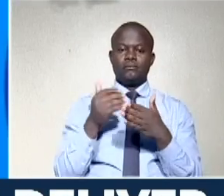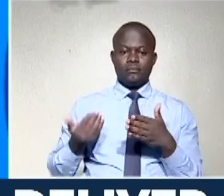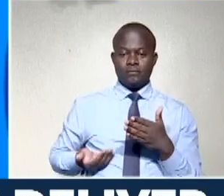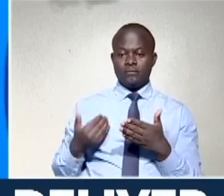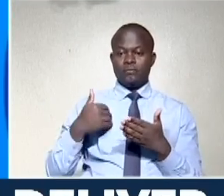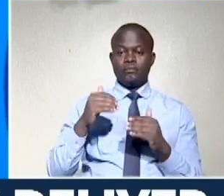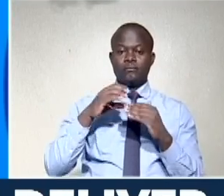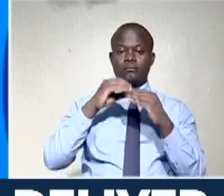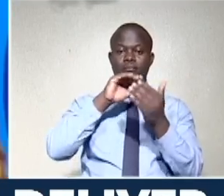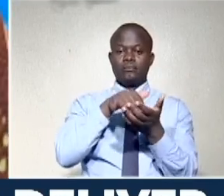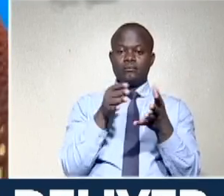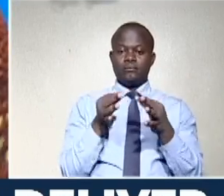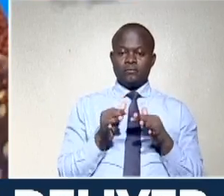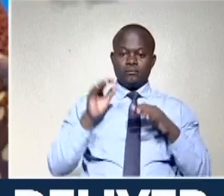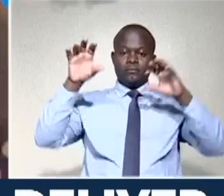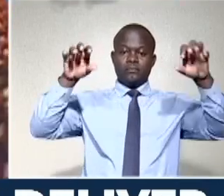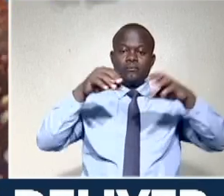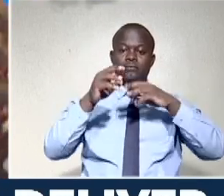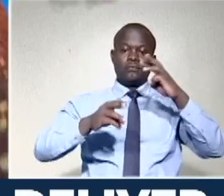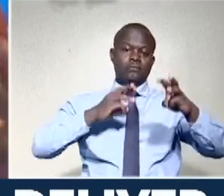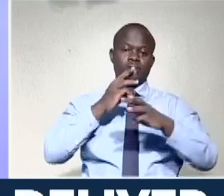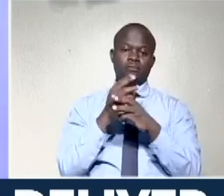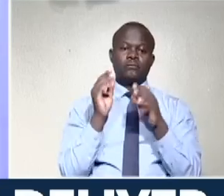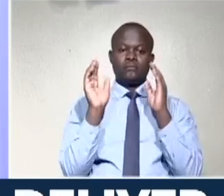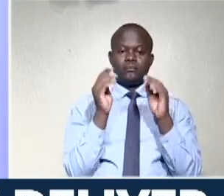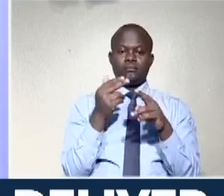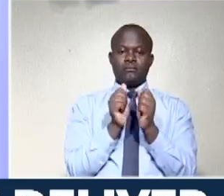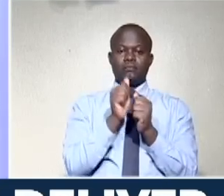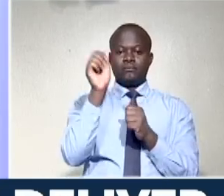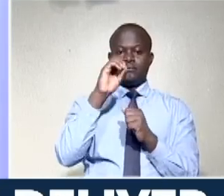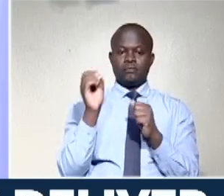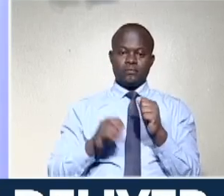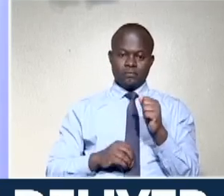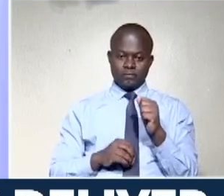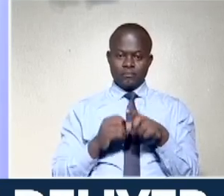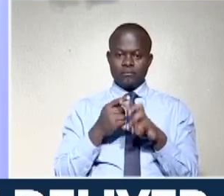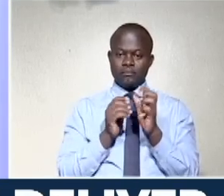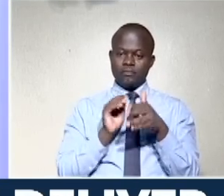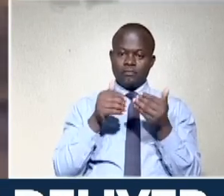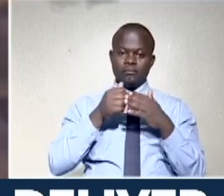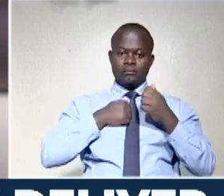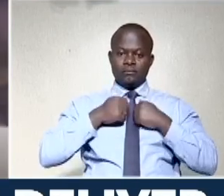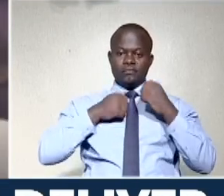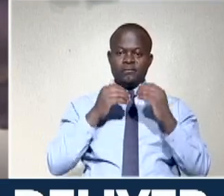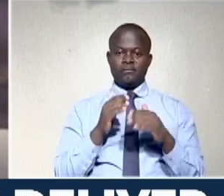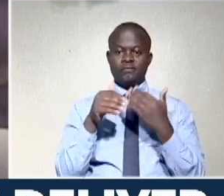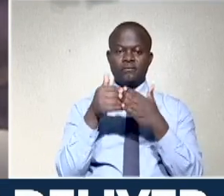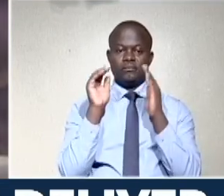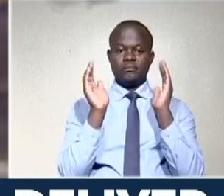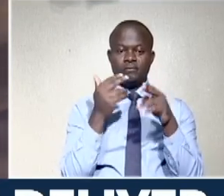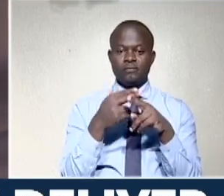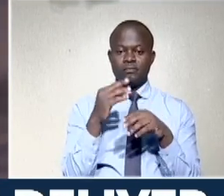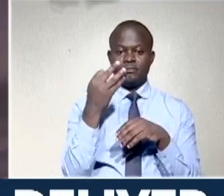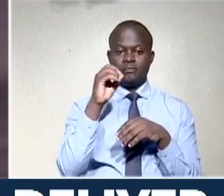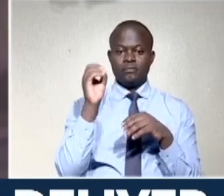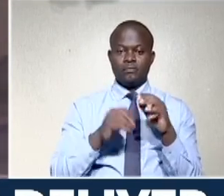imyanya ikomeye mu bigo by'imari bikomeye hirya no hino ku isi bari ku gipimo cya 15%. Gusa ku ruhande rw'u Rwanda kuba iki gipimo kiri kuri